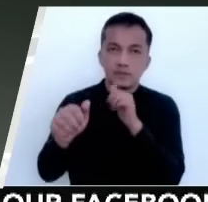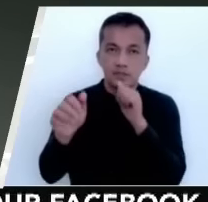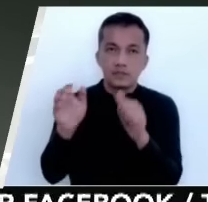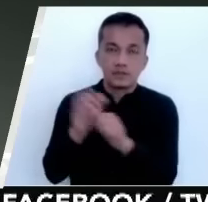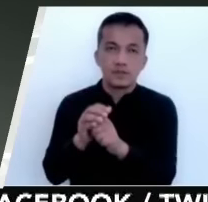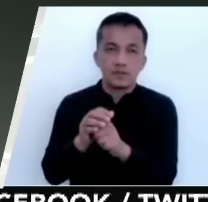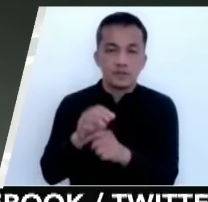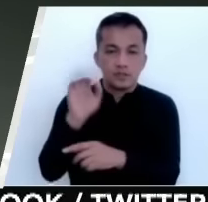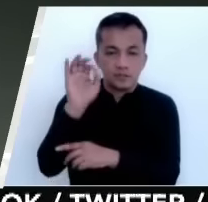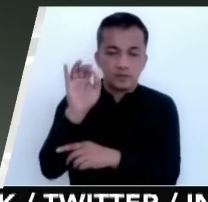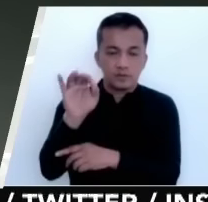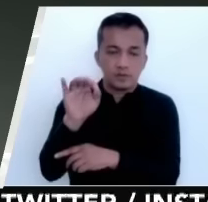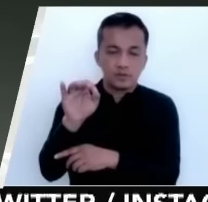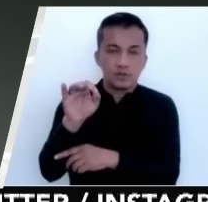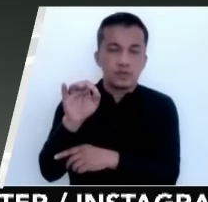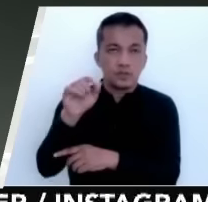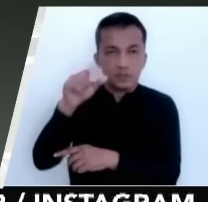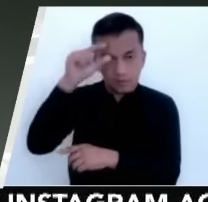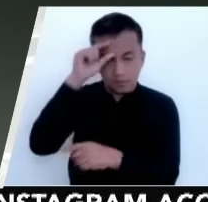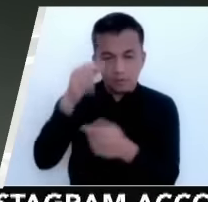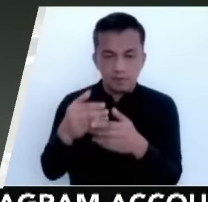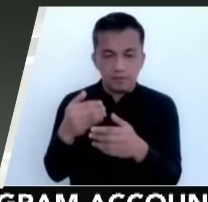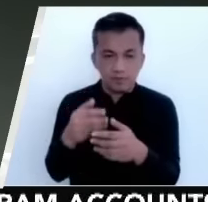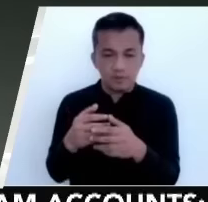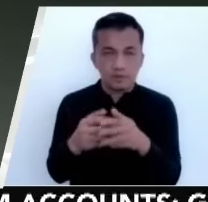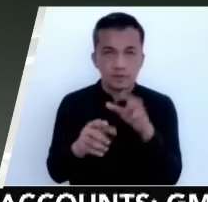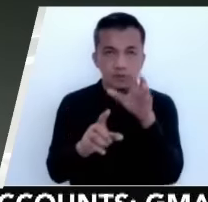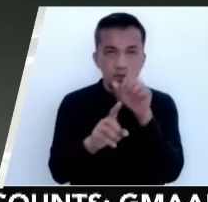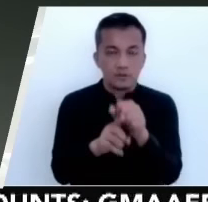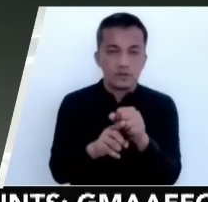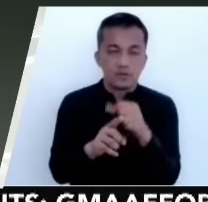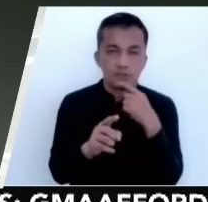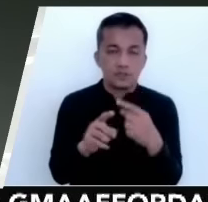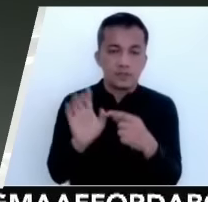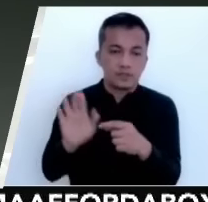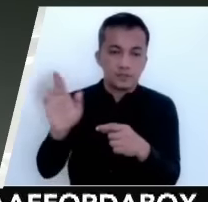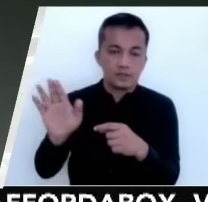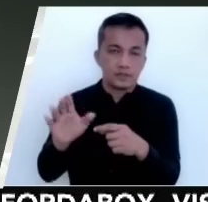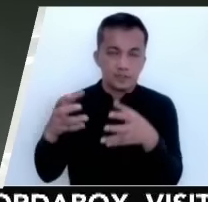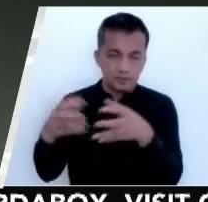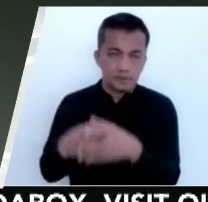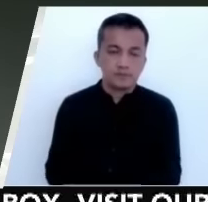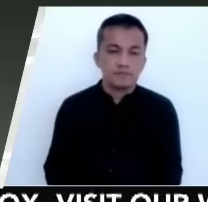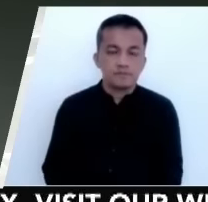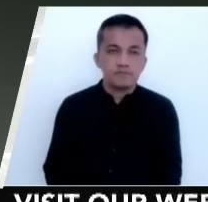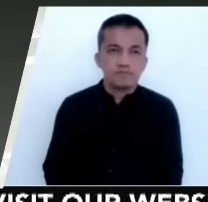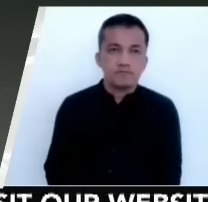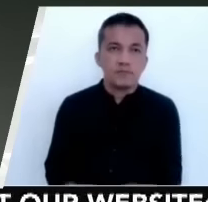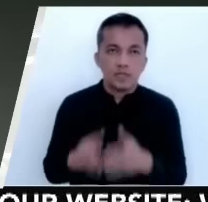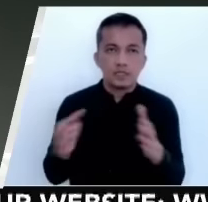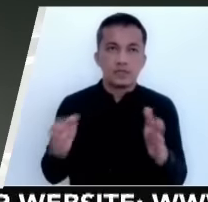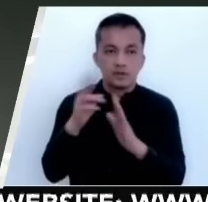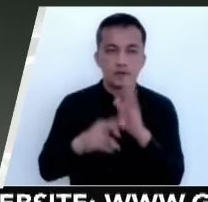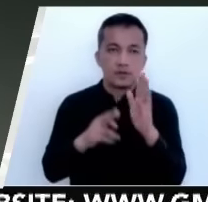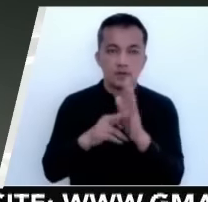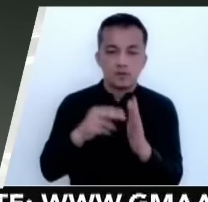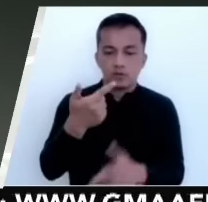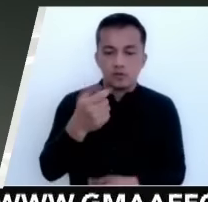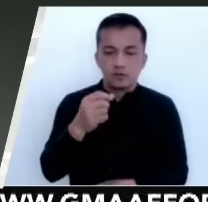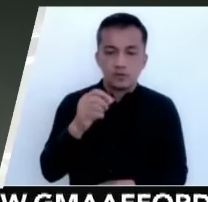Quibuloy bago mapunta sa mga otoridad. Ang kustodiya ayon po yan sa kanyang kapo. Malaki umano ang naging papel ng gobernador ng Davao del Norte